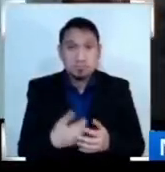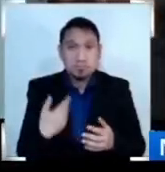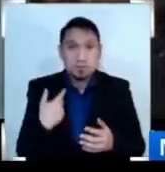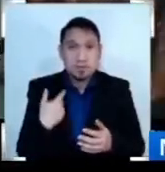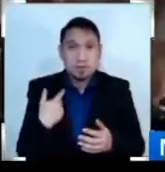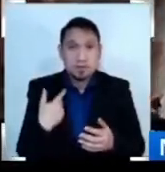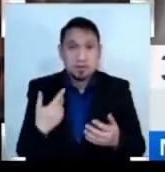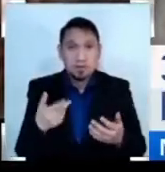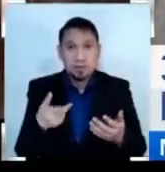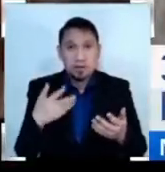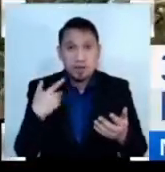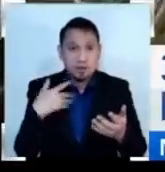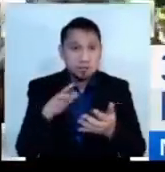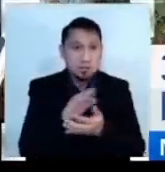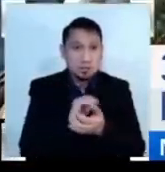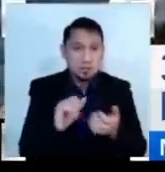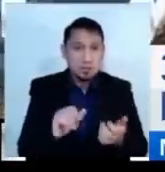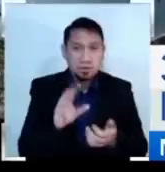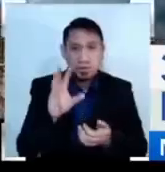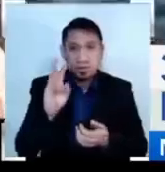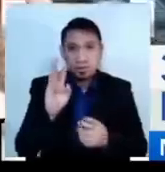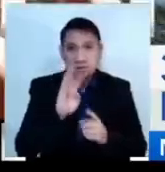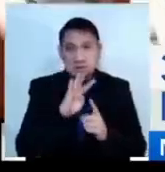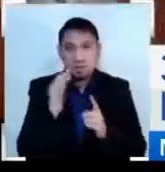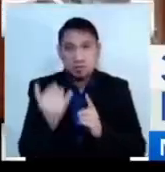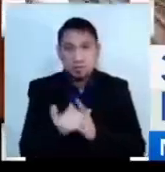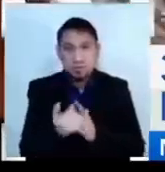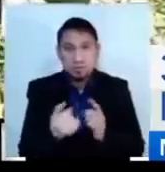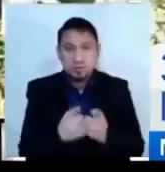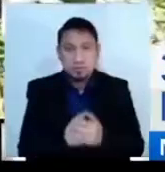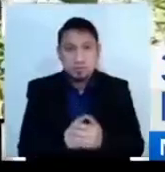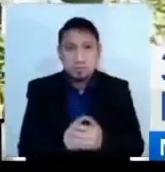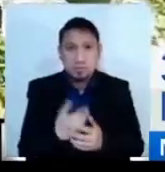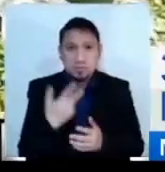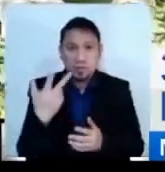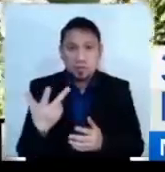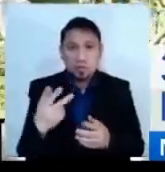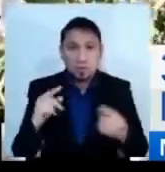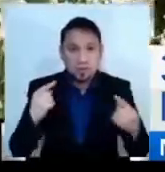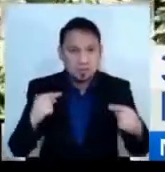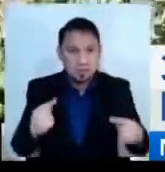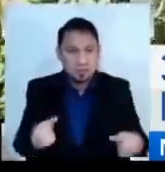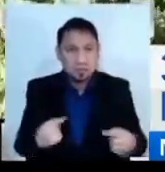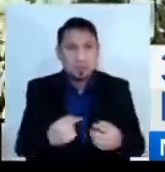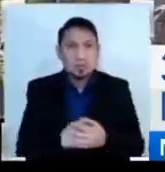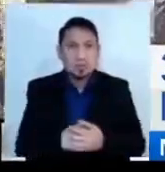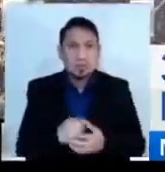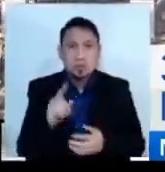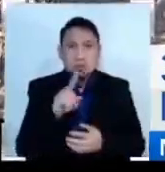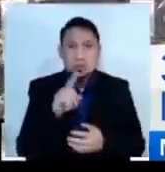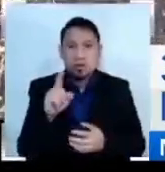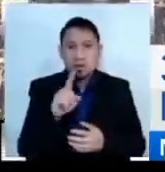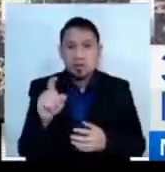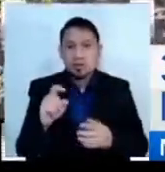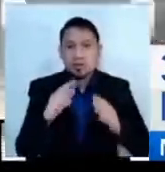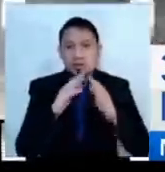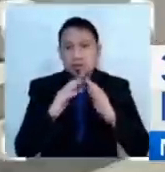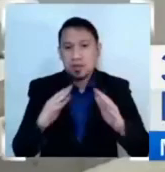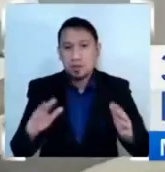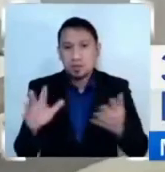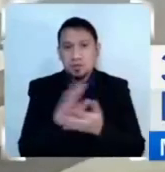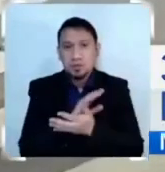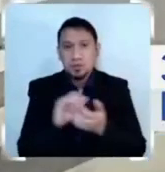sa 6 na barangay sa Mlang, Cotabato. 3 ang sugatan. Nasa 100 bahay ang nasira at ilang puno rin ang